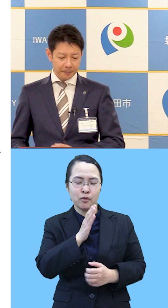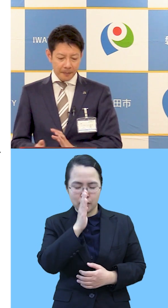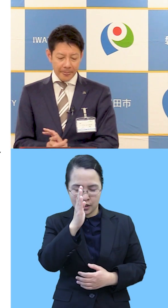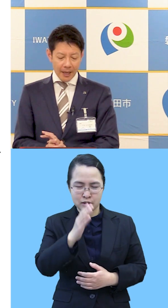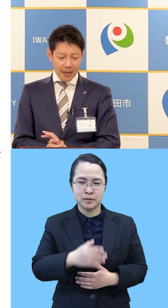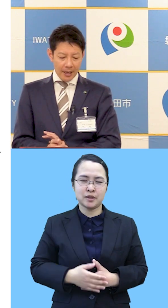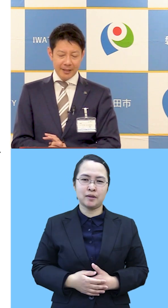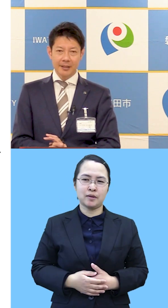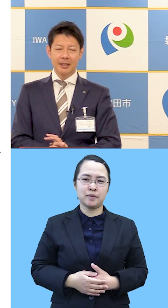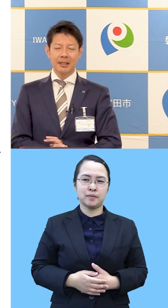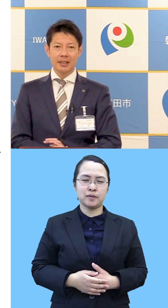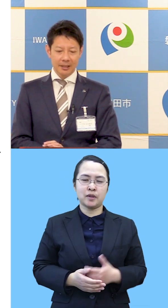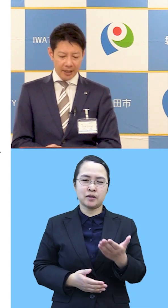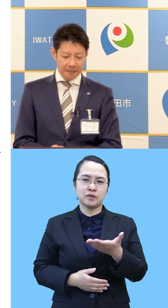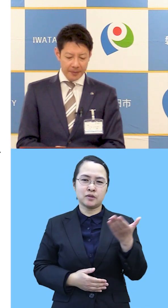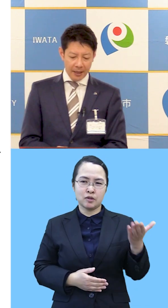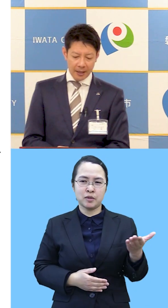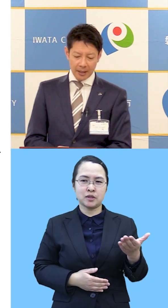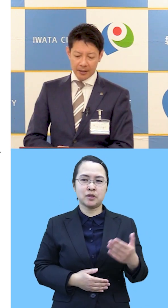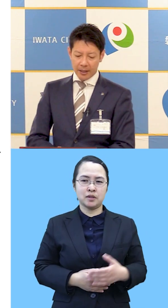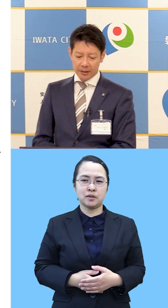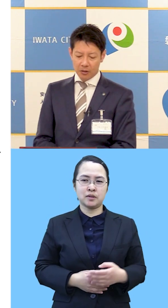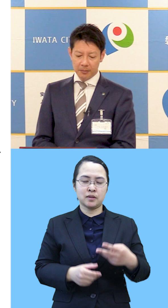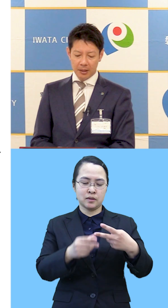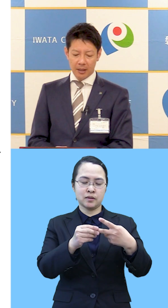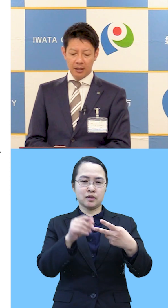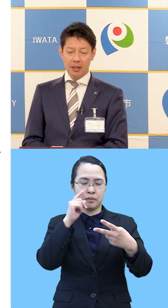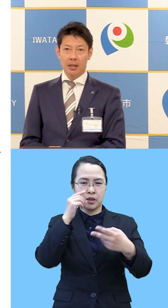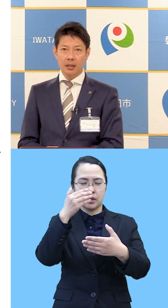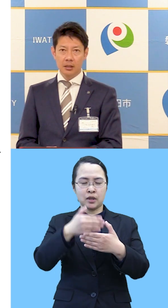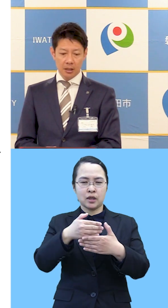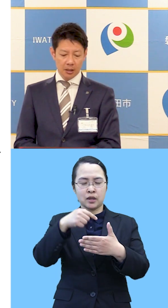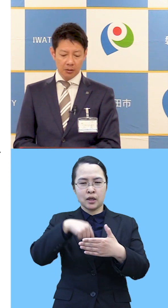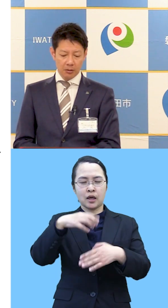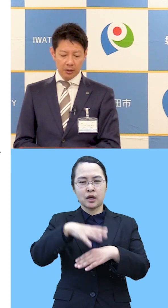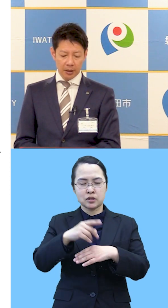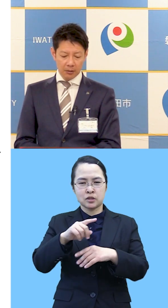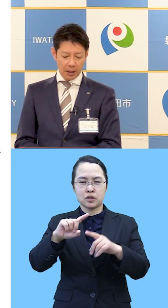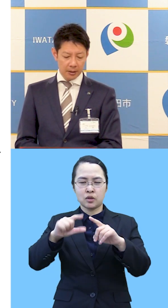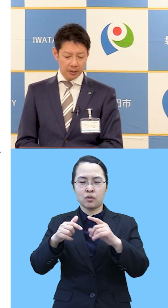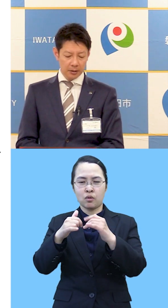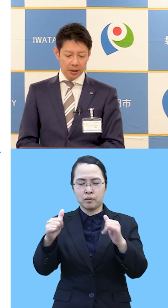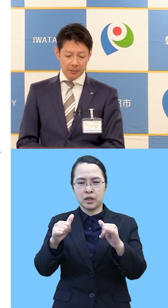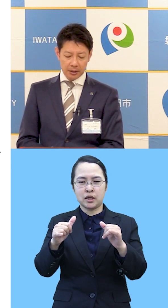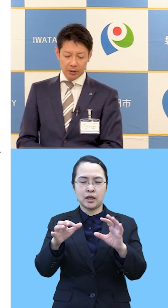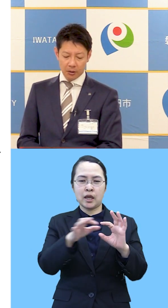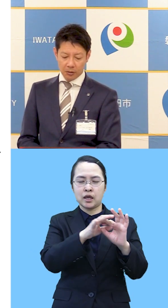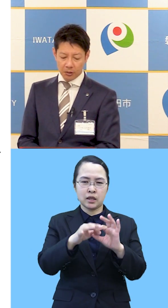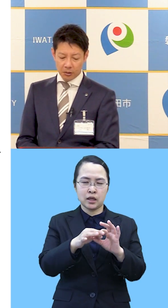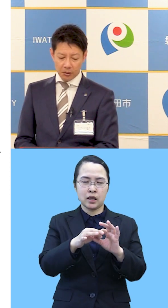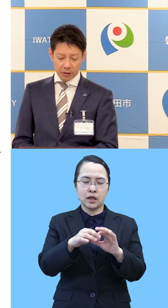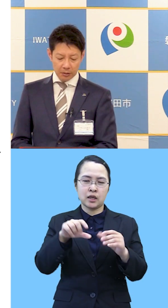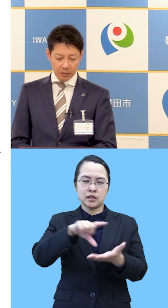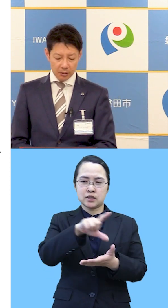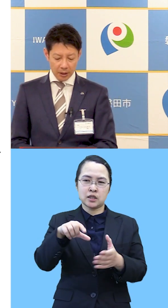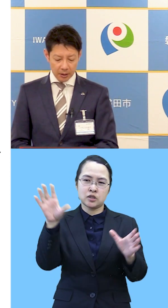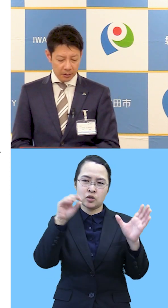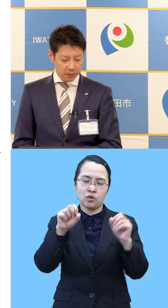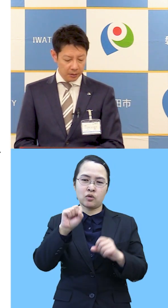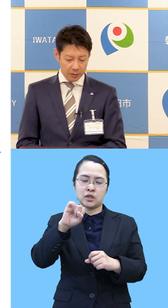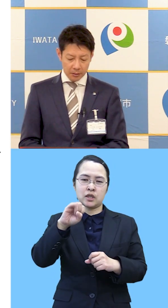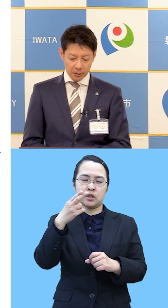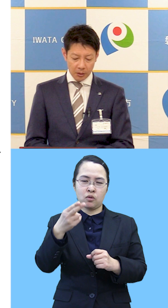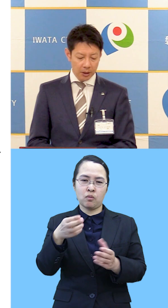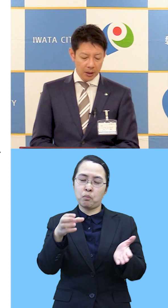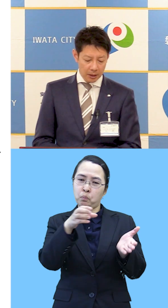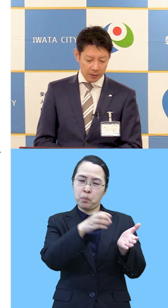。続きましてですね、県内初公民連携地域情報サイトを開設をいたします。共同構築運用に関